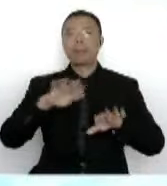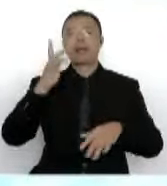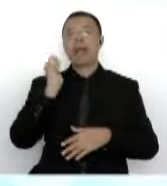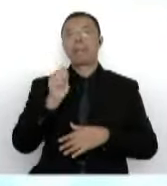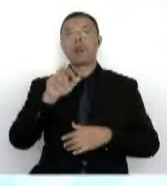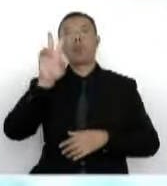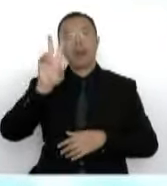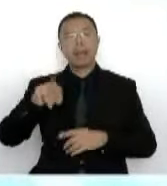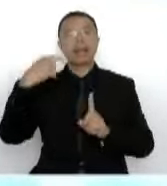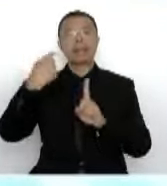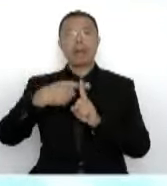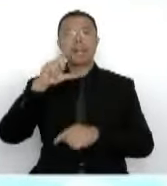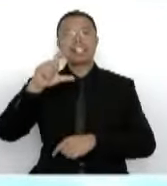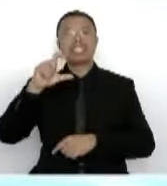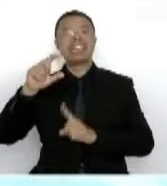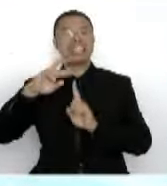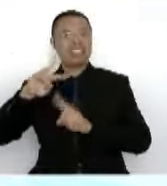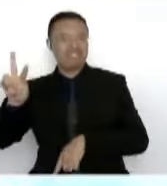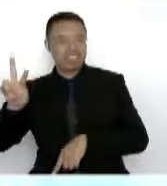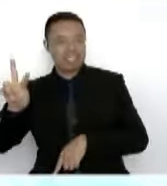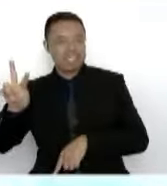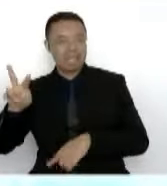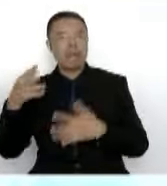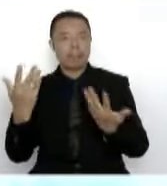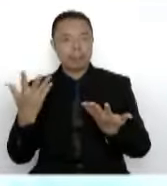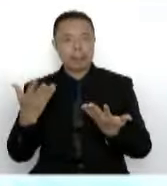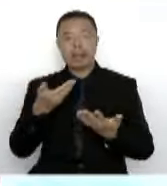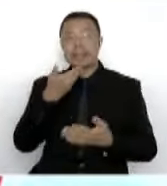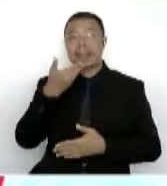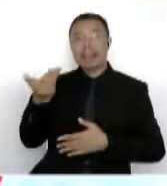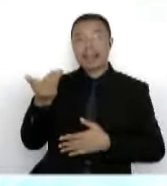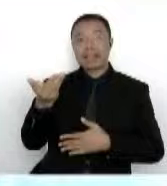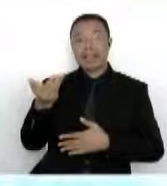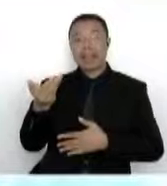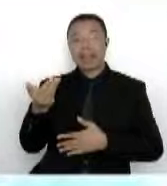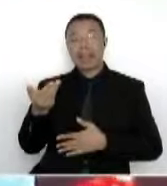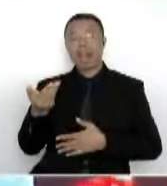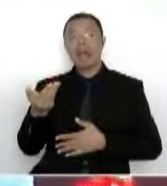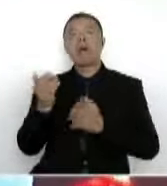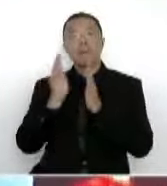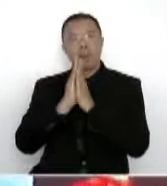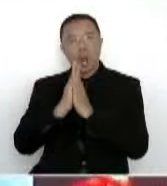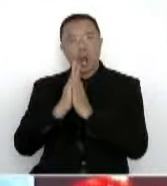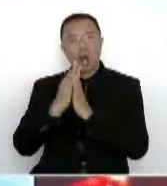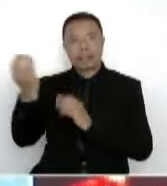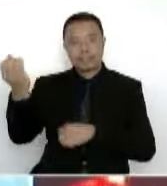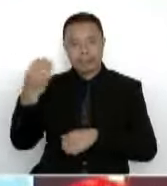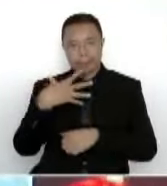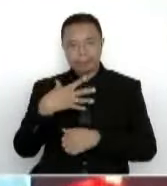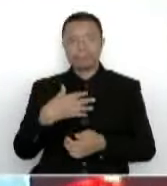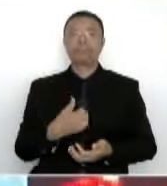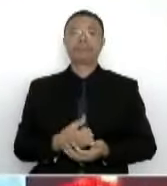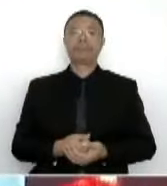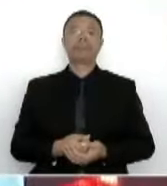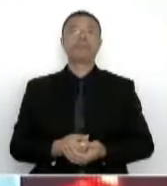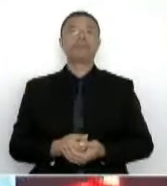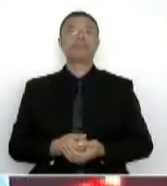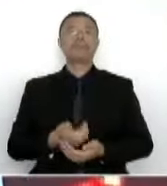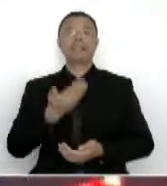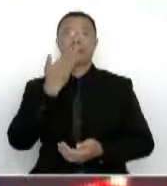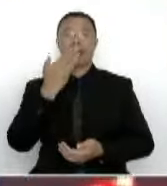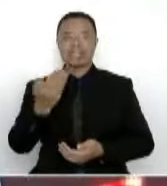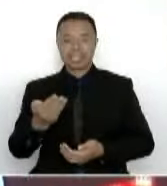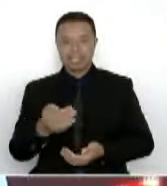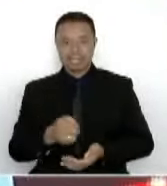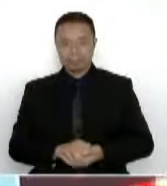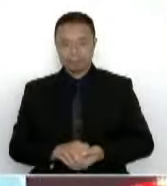menggunakan CCTV mungkin itu pertanyaan yang bisa saya sampaikan mohon tanggapan dari Mas Pram Makasih